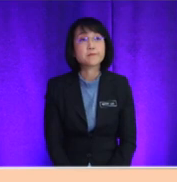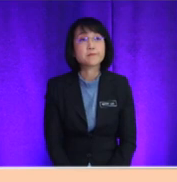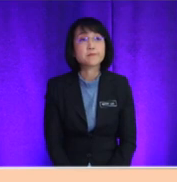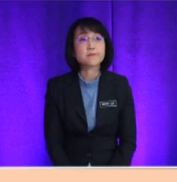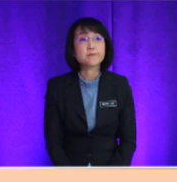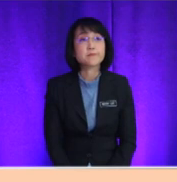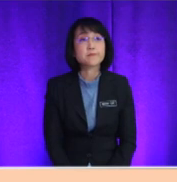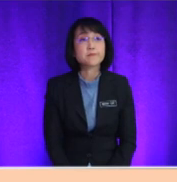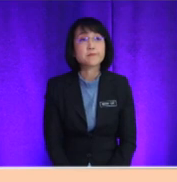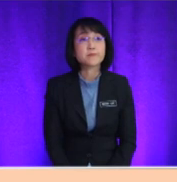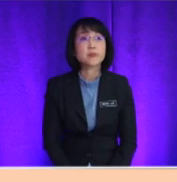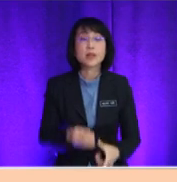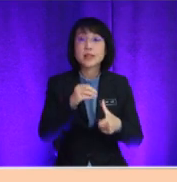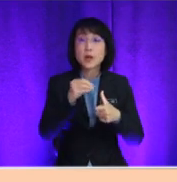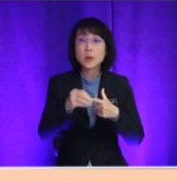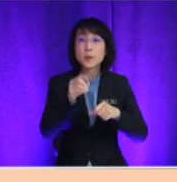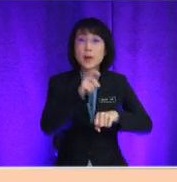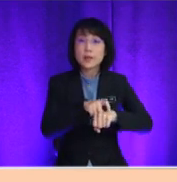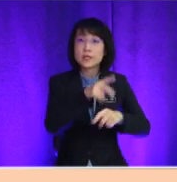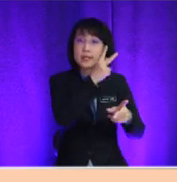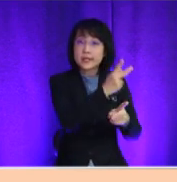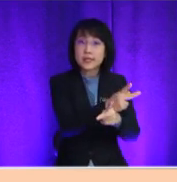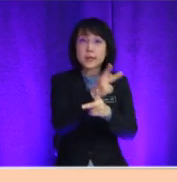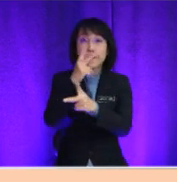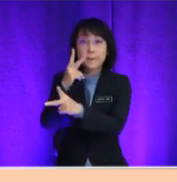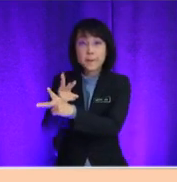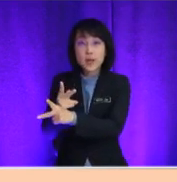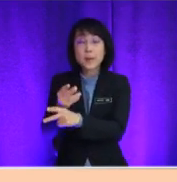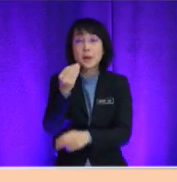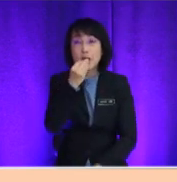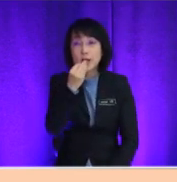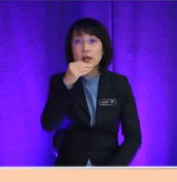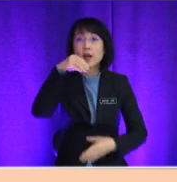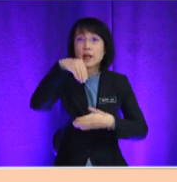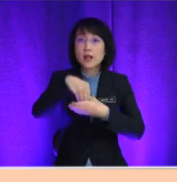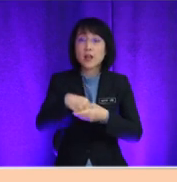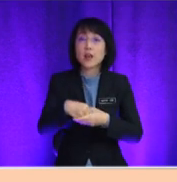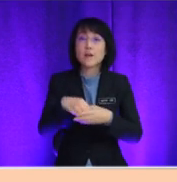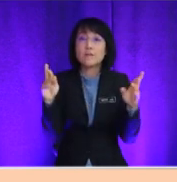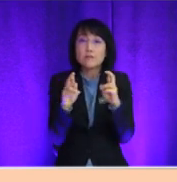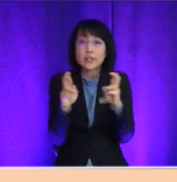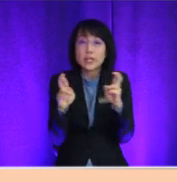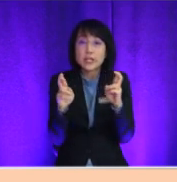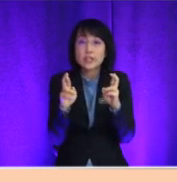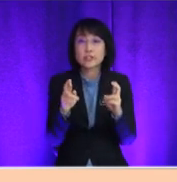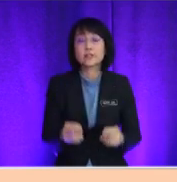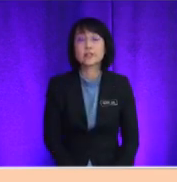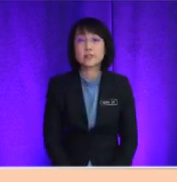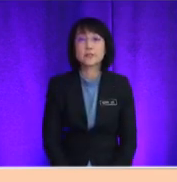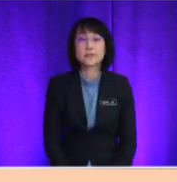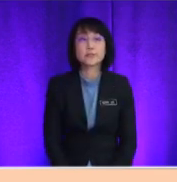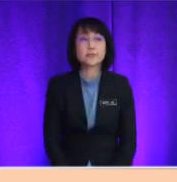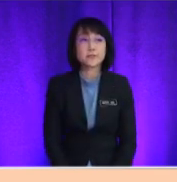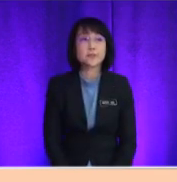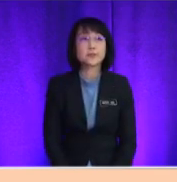ataupun penyimpanan makanan di dalam peti sejuk disimpan makanan makanan masak dengan